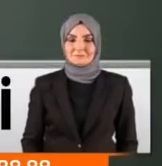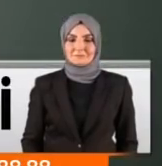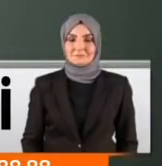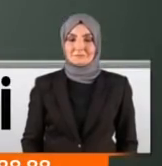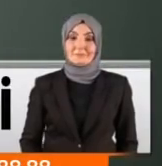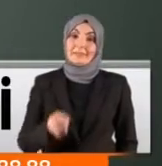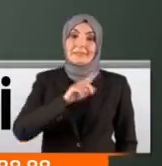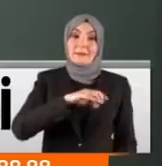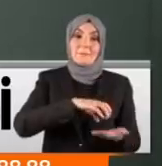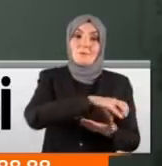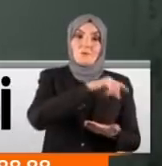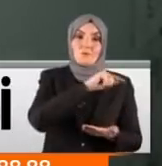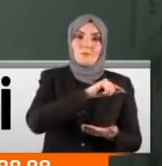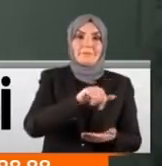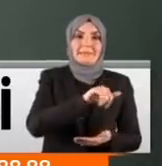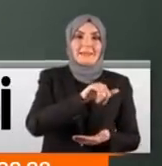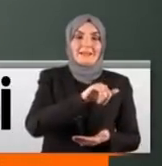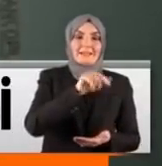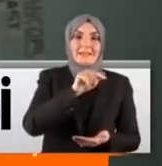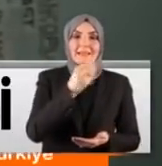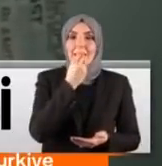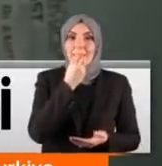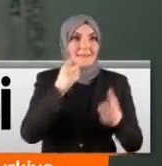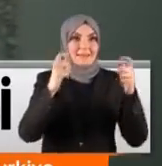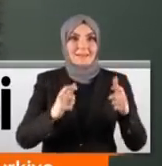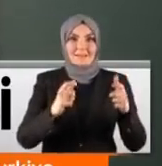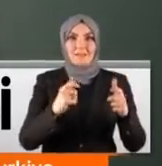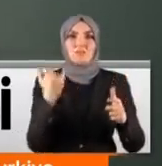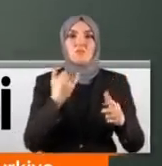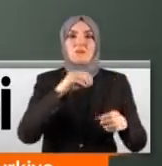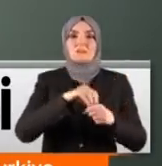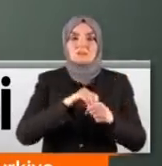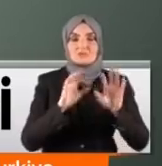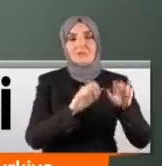bir kısmı ise yandaki yemekhanenin tuvaletinde yakalandı